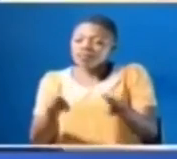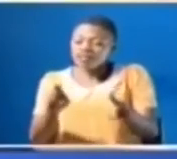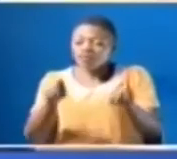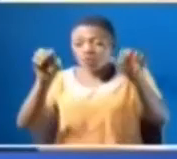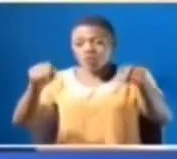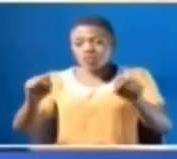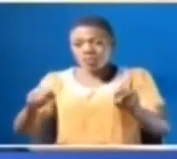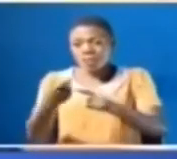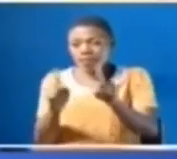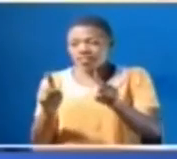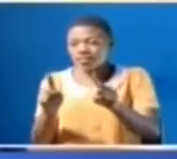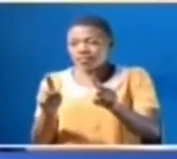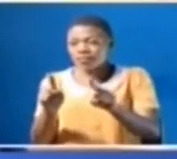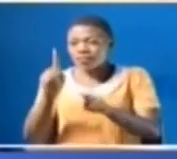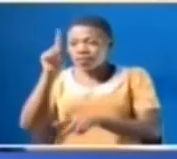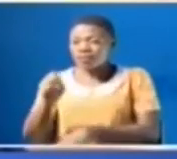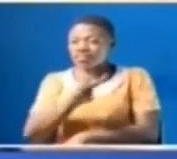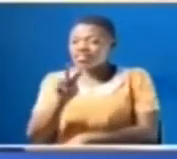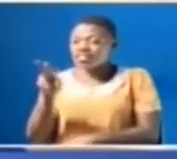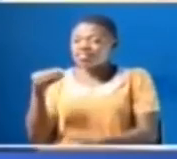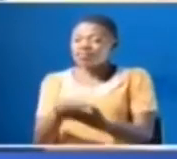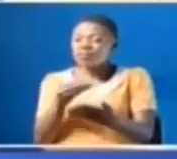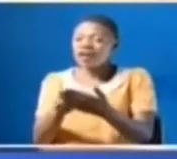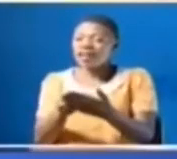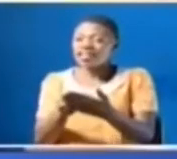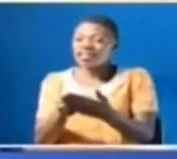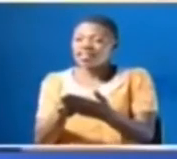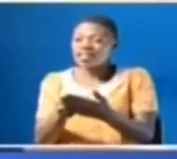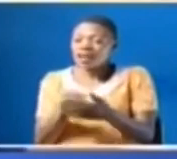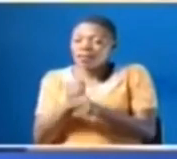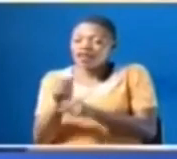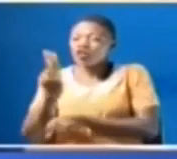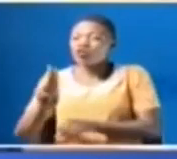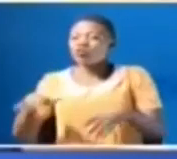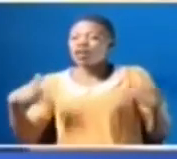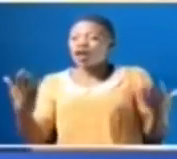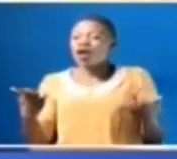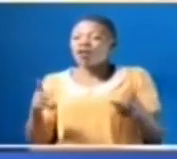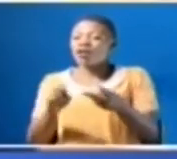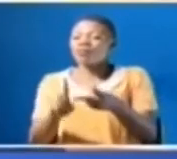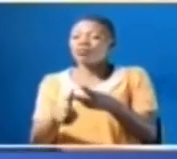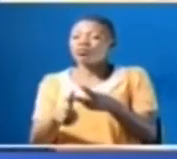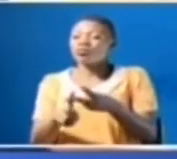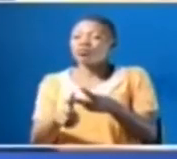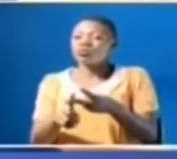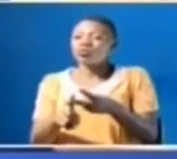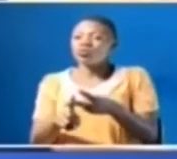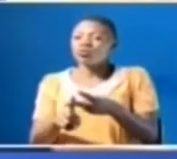angalia kwanza zile fedha ambazo zinatengenezwa zimetumika kwa njia gani. Pili, isiwe inaingilia kati na